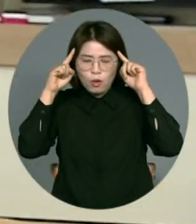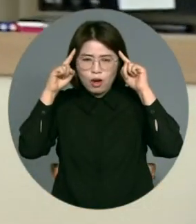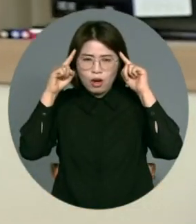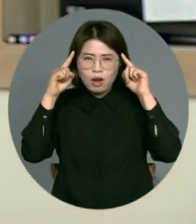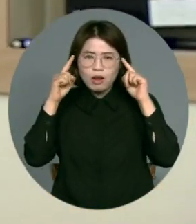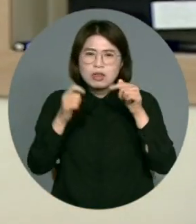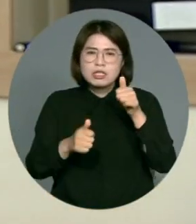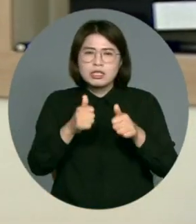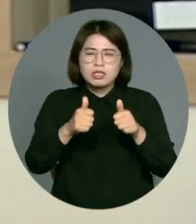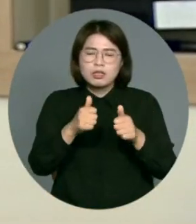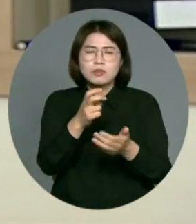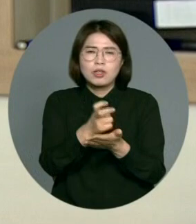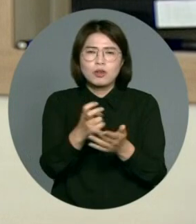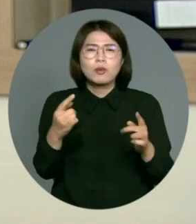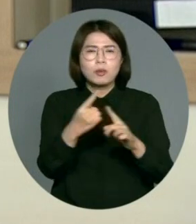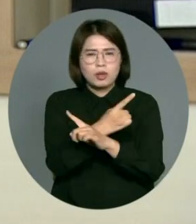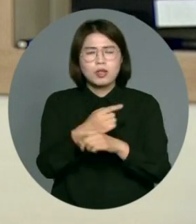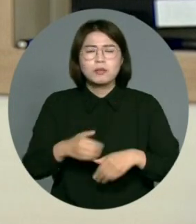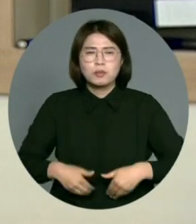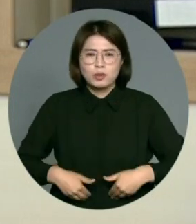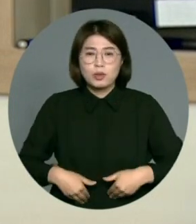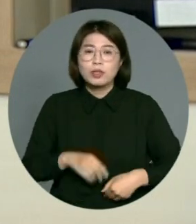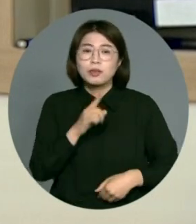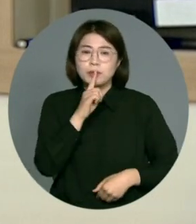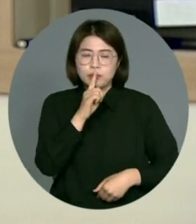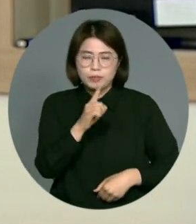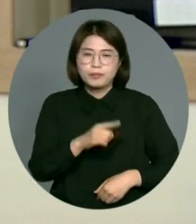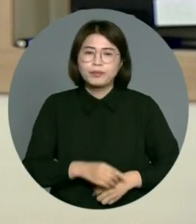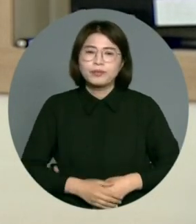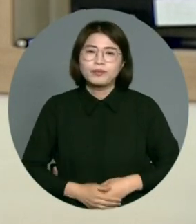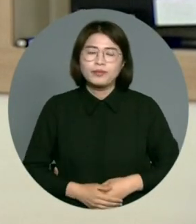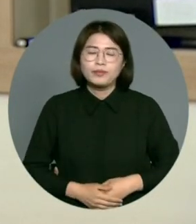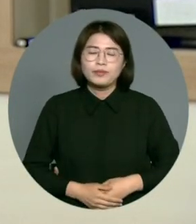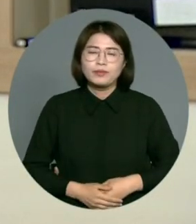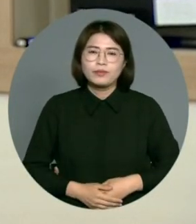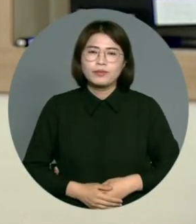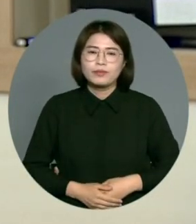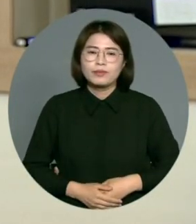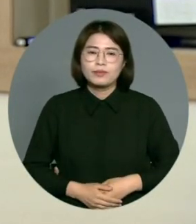제도를 대폭 손봐야 한다는 지적이 나오고 있습니다. MBC 뉴스 윤소영입니다.